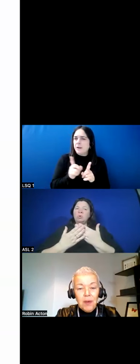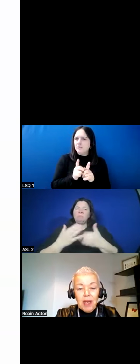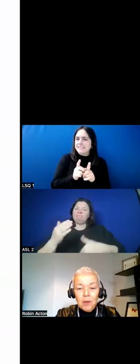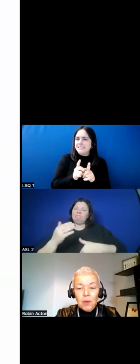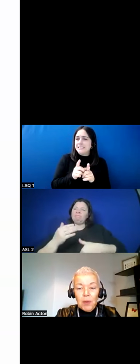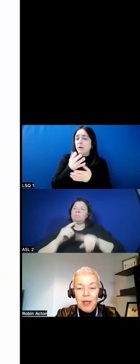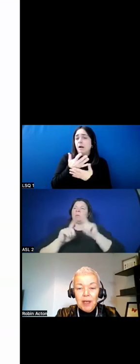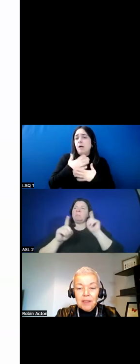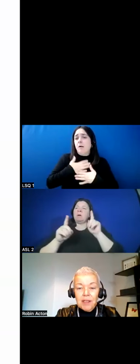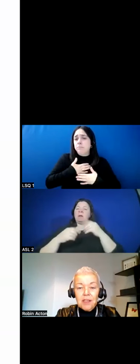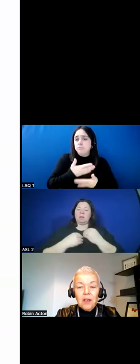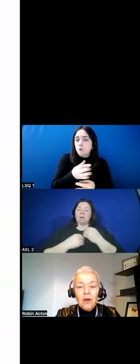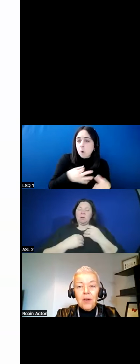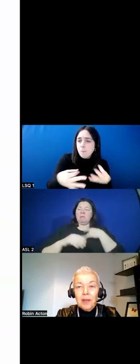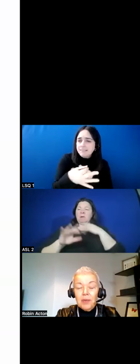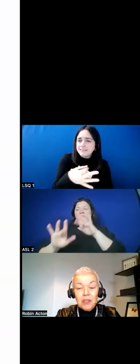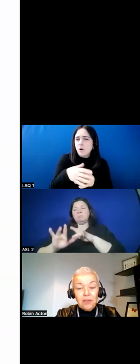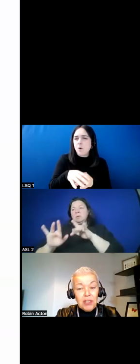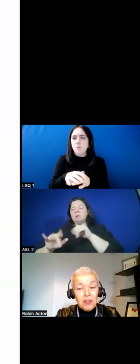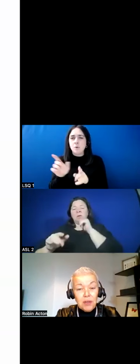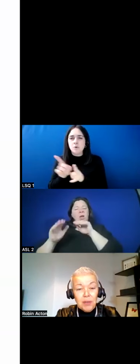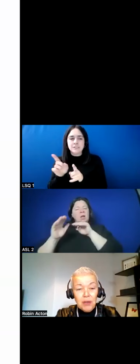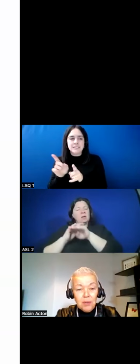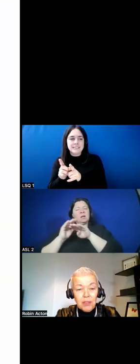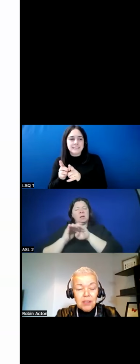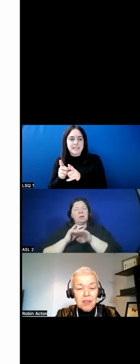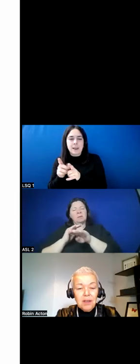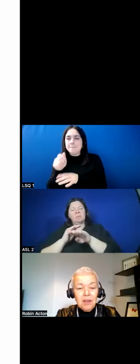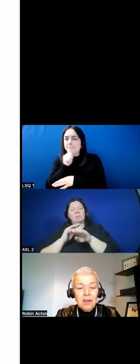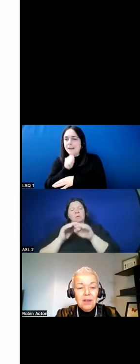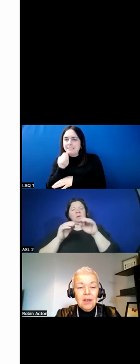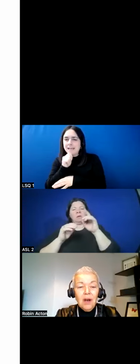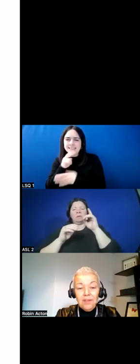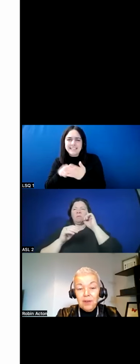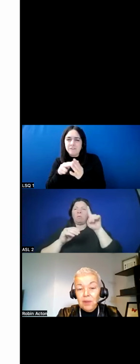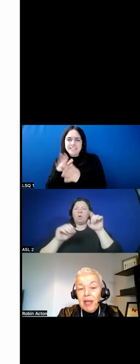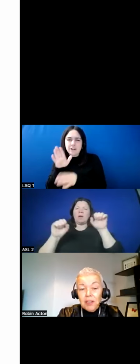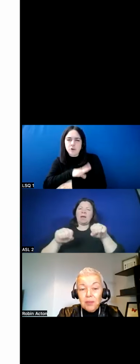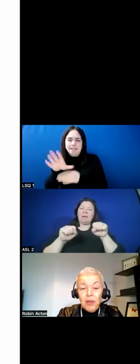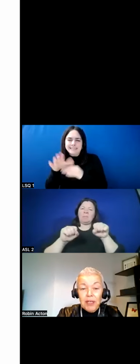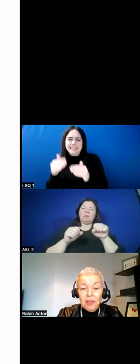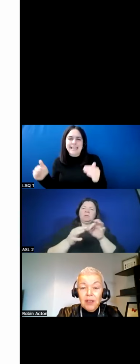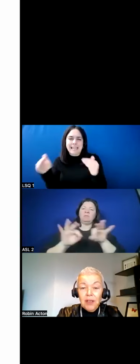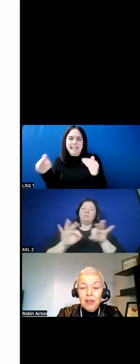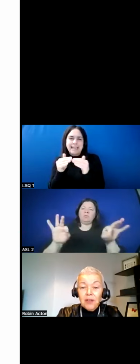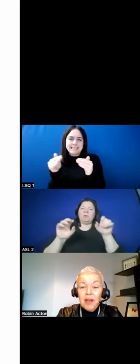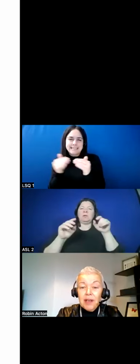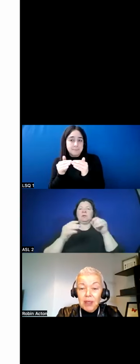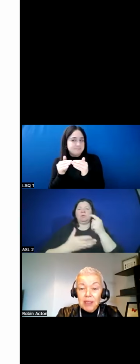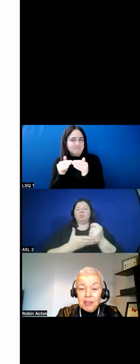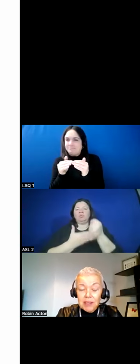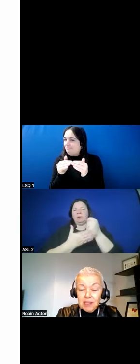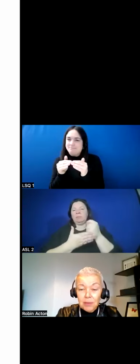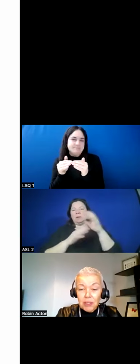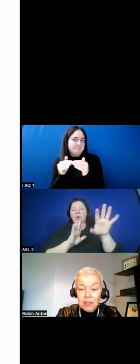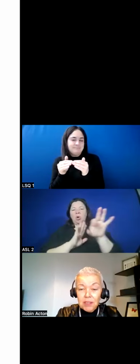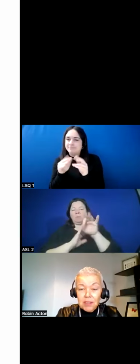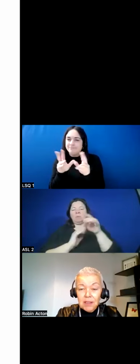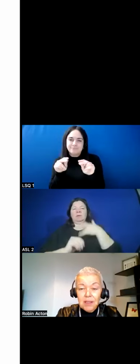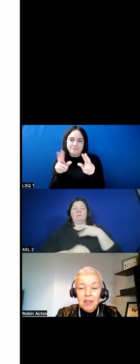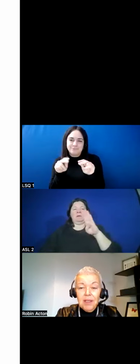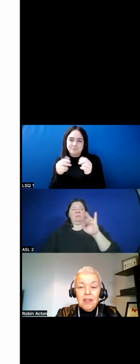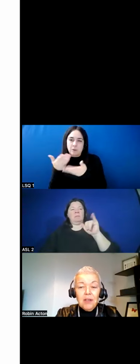compassion n'étaient pas synonymes d'accès équitable ou d'options de traitement exemptes de discrimination fondées sur la